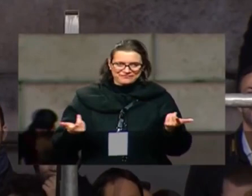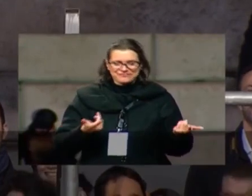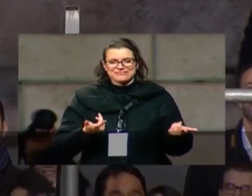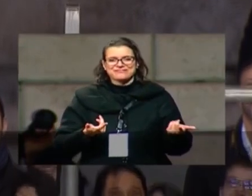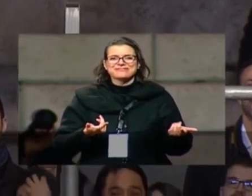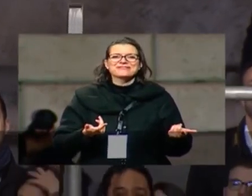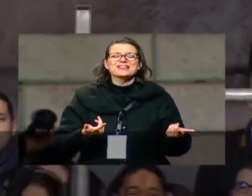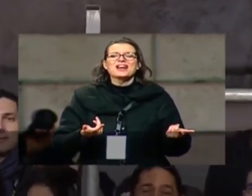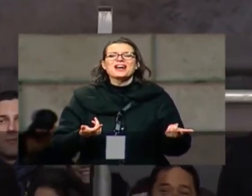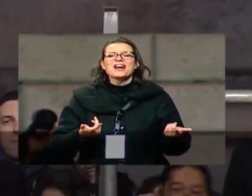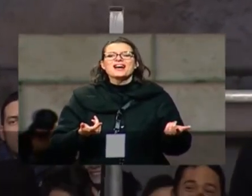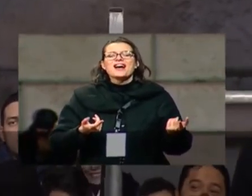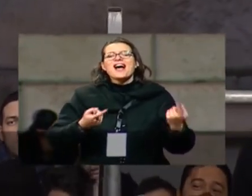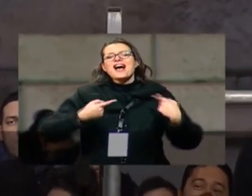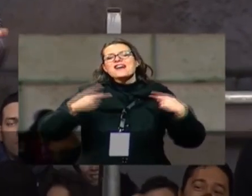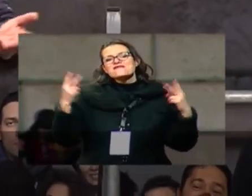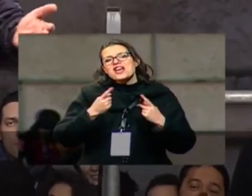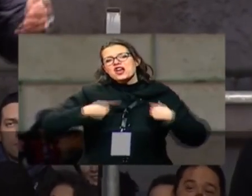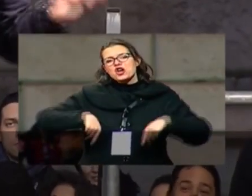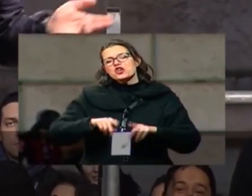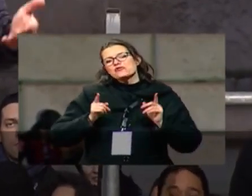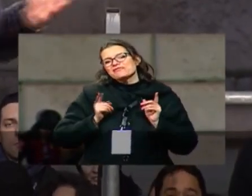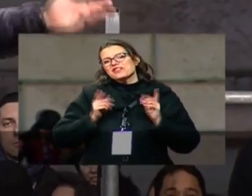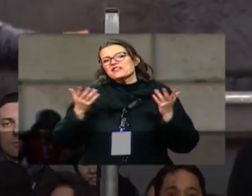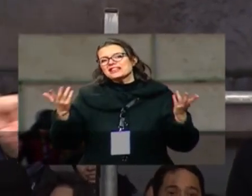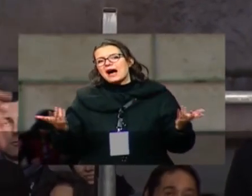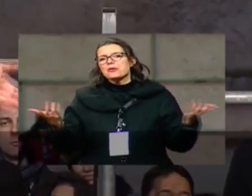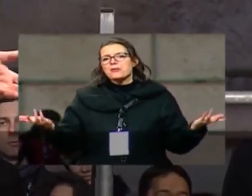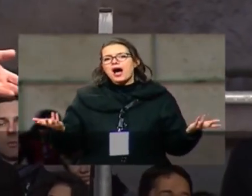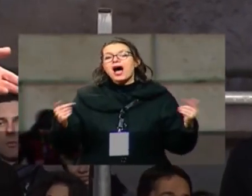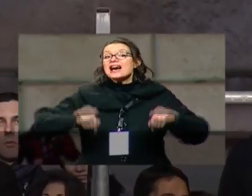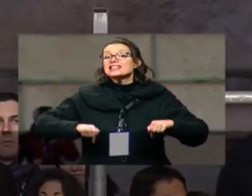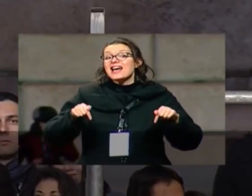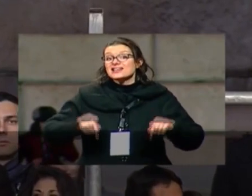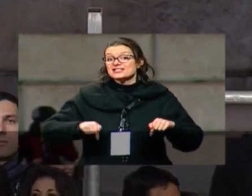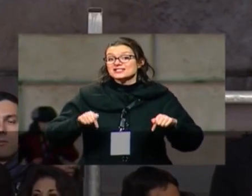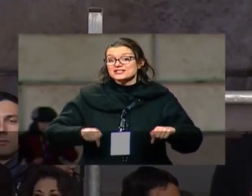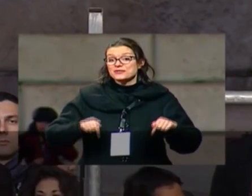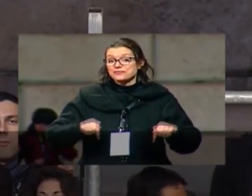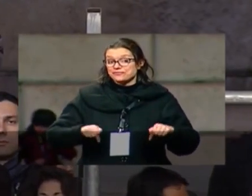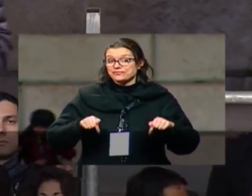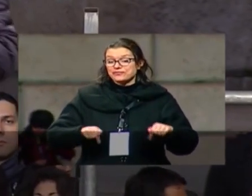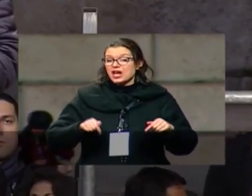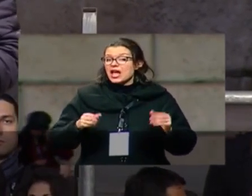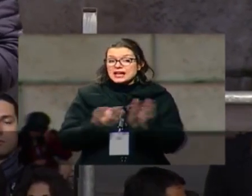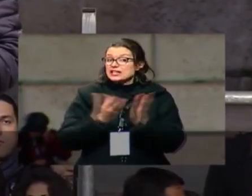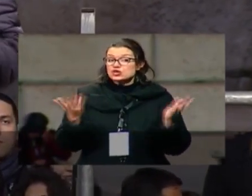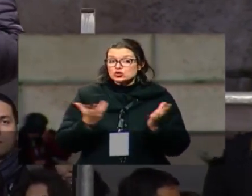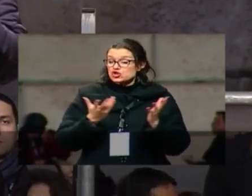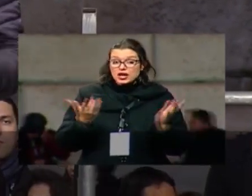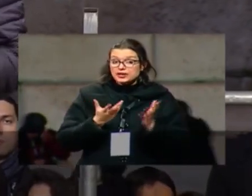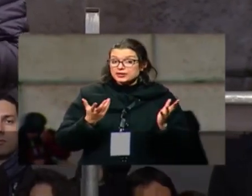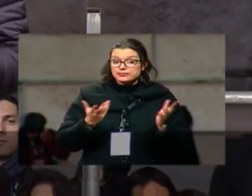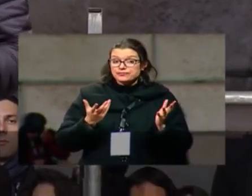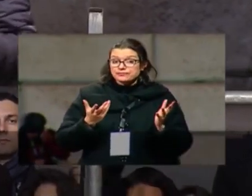un pochino ci difendiamo Ma non è questo quello che succede Adesso è la mistificazione delle parole delle